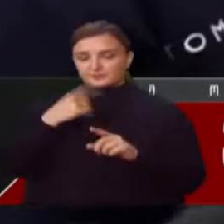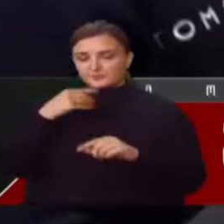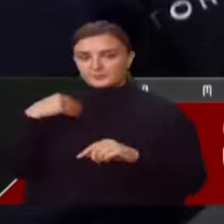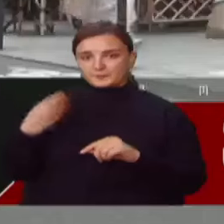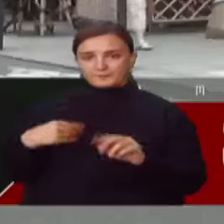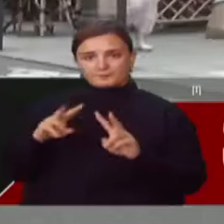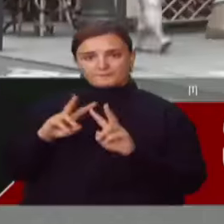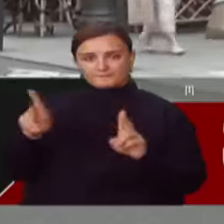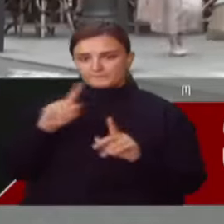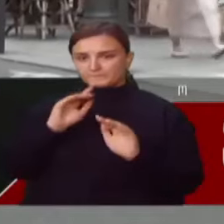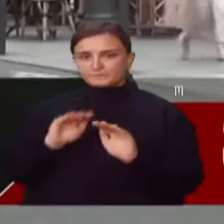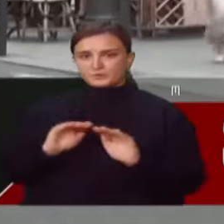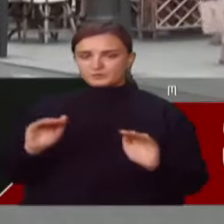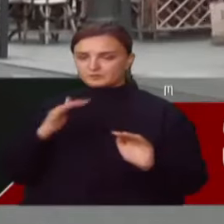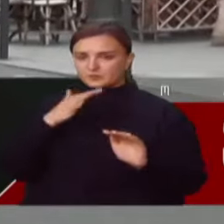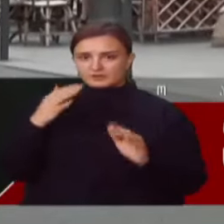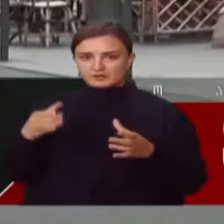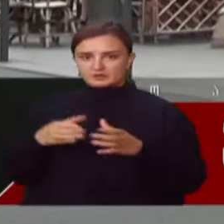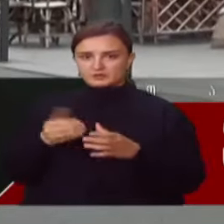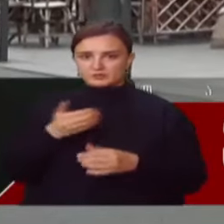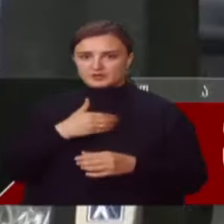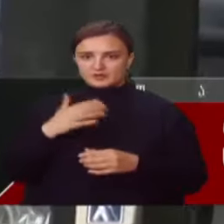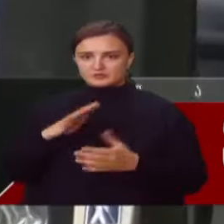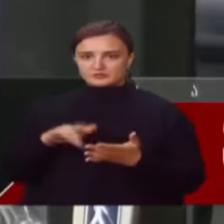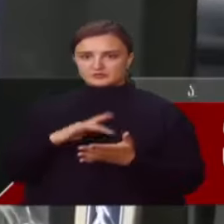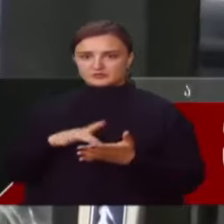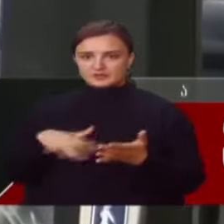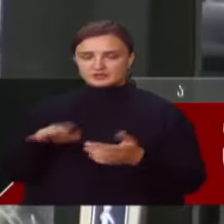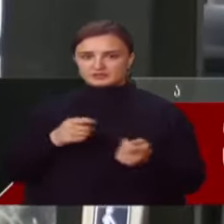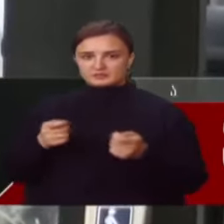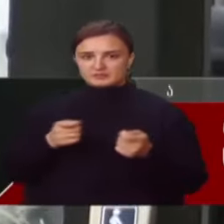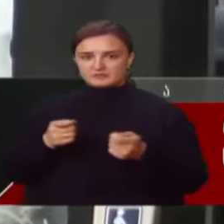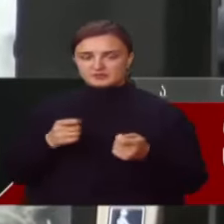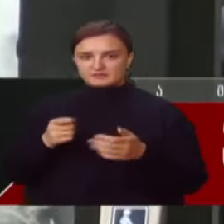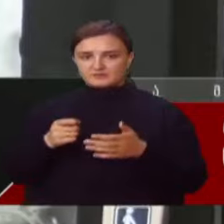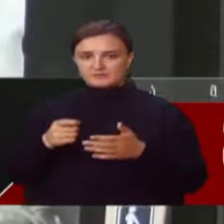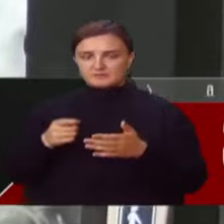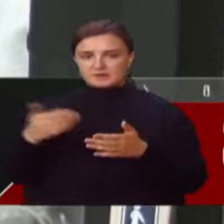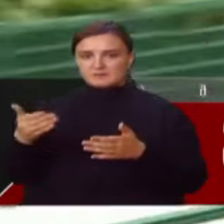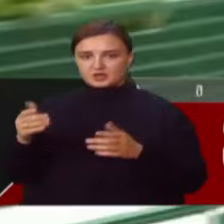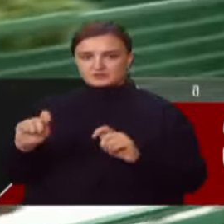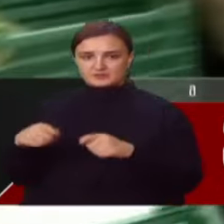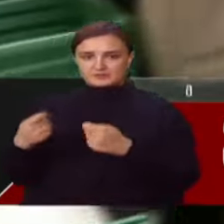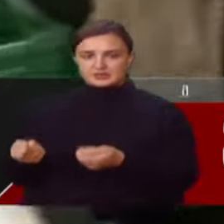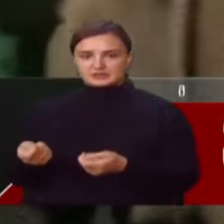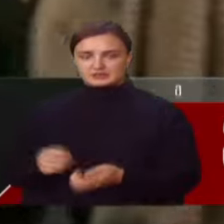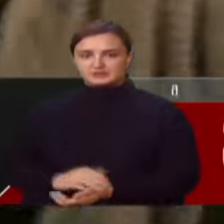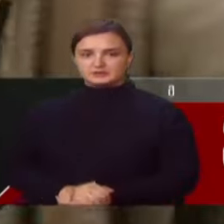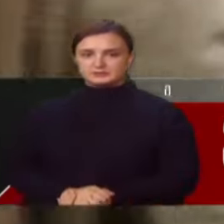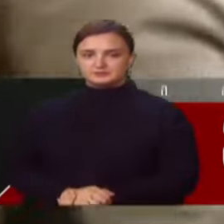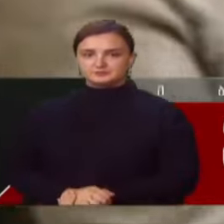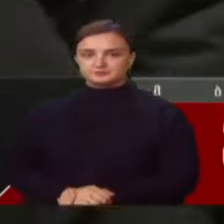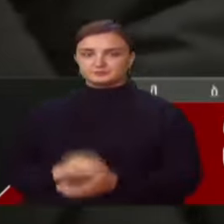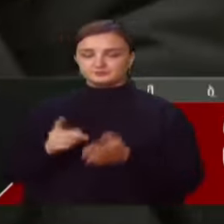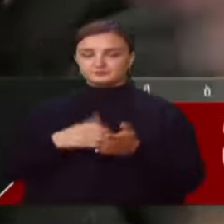არის ასეთი მდუმარე უმრავლესობა, რომელსაც არ სურს ქვეყნის მართვა ულტრამემარჯვენეებს გადაეცეთ. ბლუმბერგის